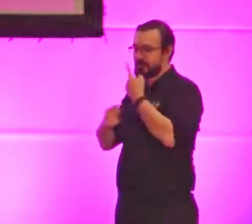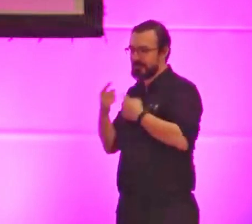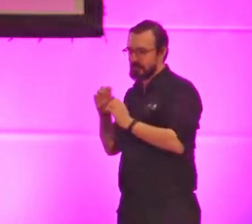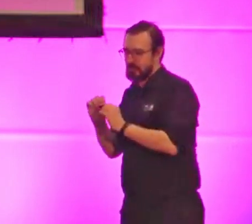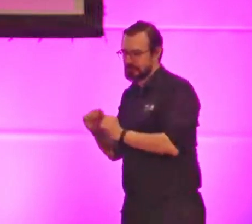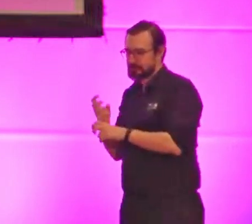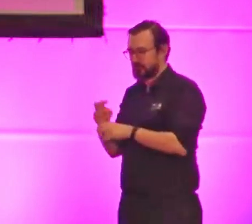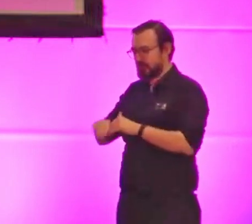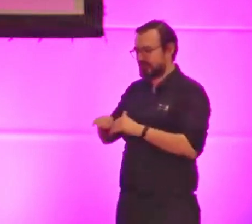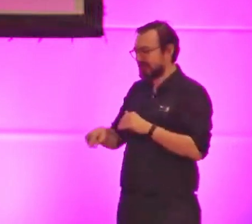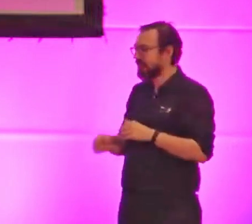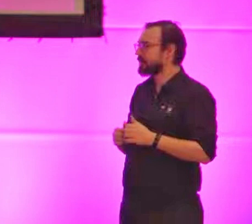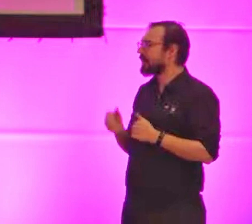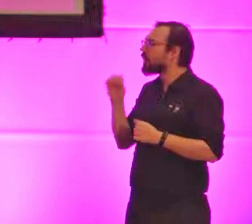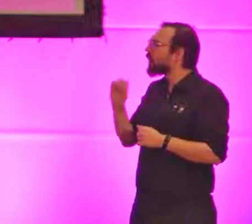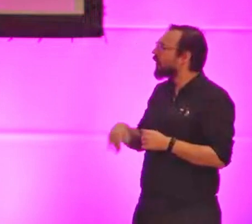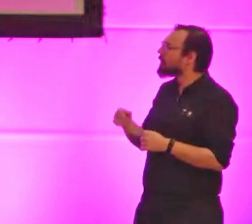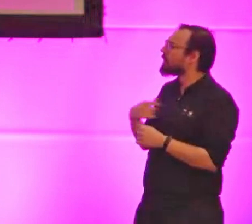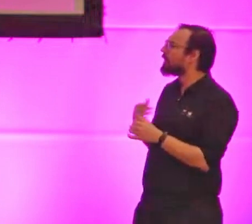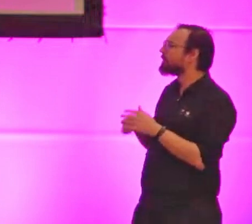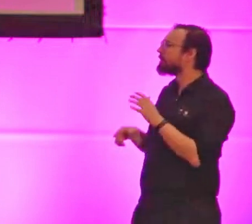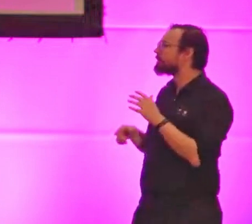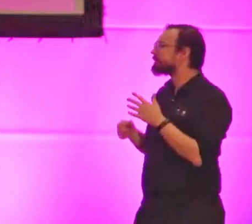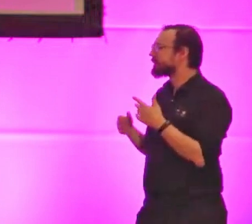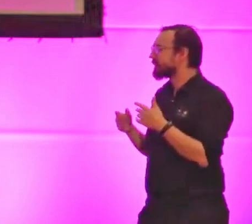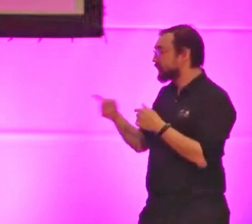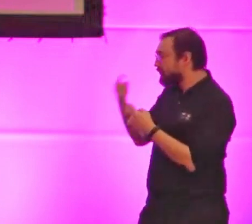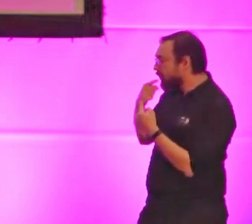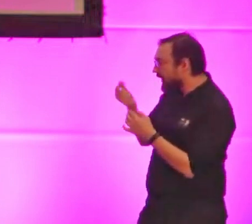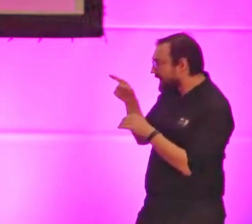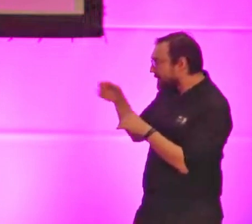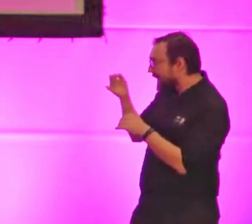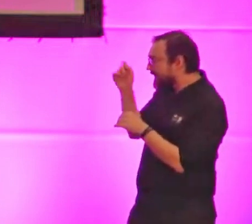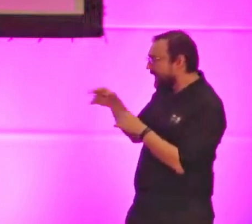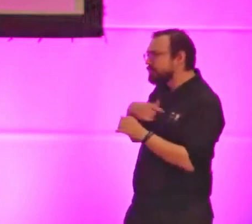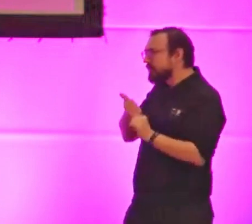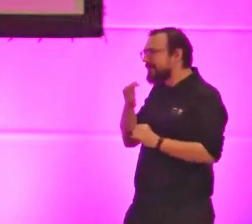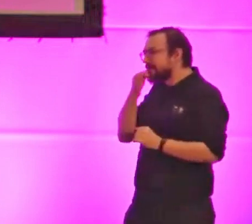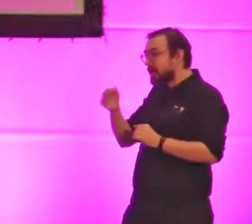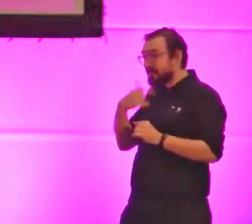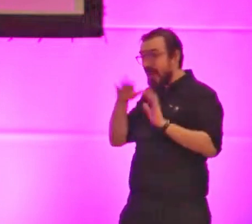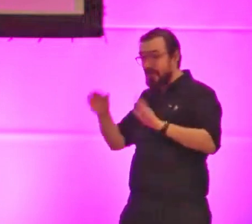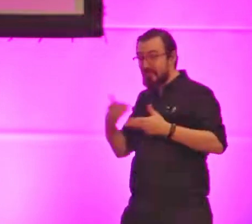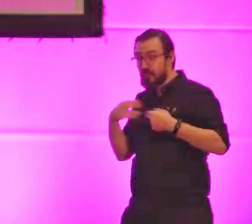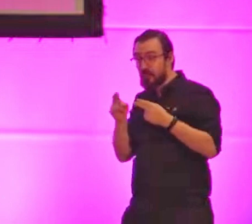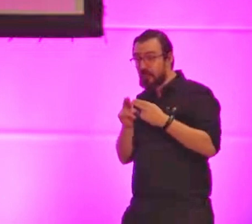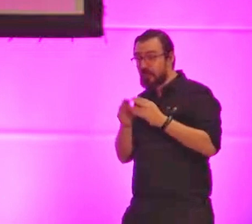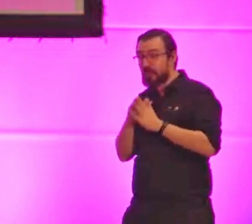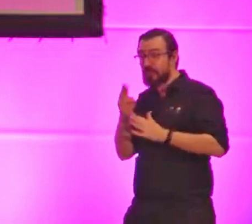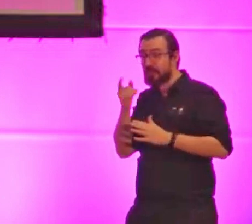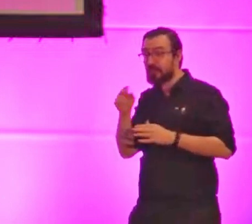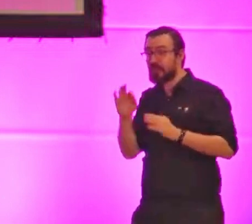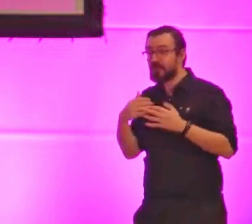överhuvudtaget. Men om man går in på, du nämnde lite det Petter, jag ska bara fråga här, har vi fått någon kontakt med Magnus eller